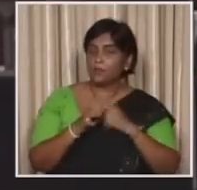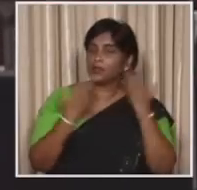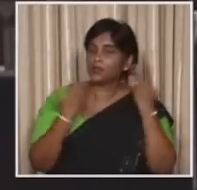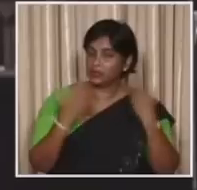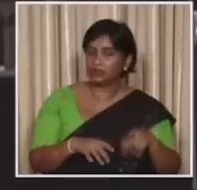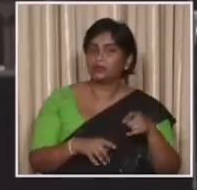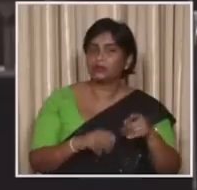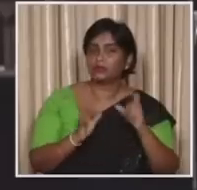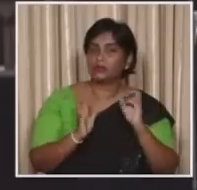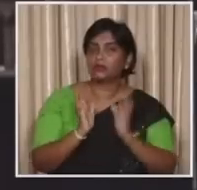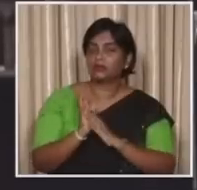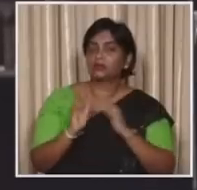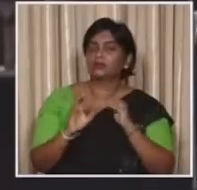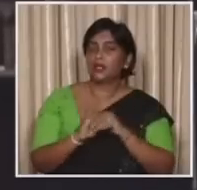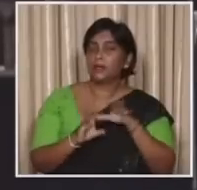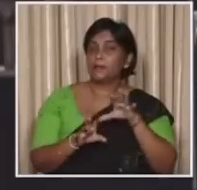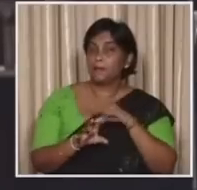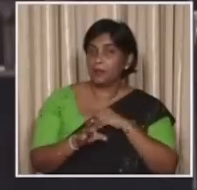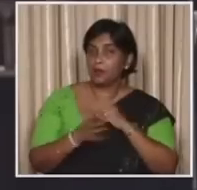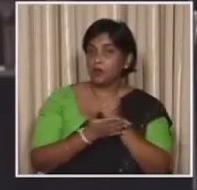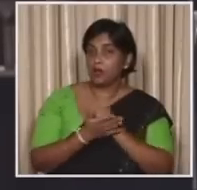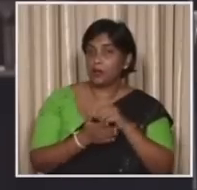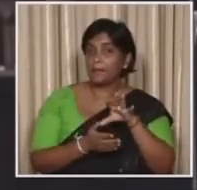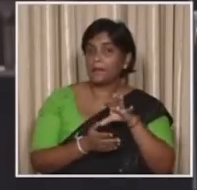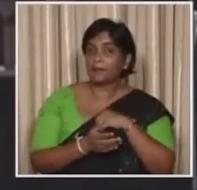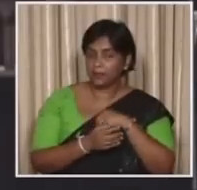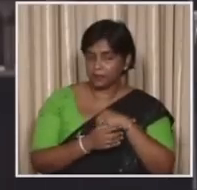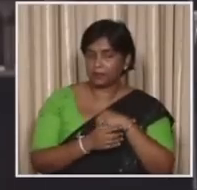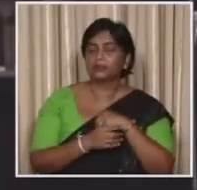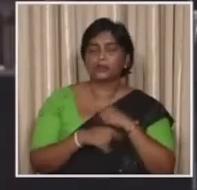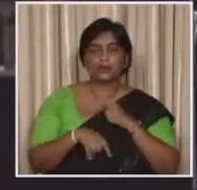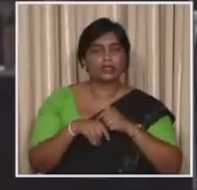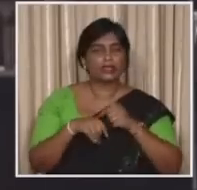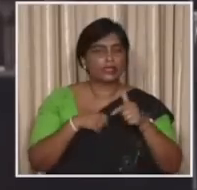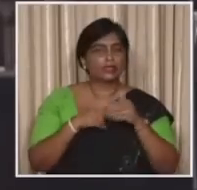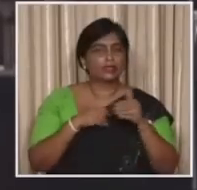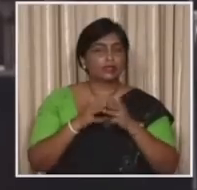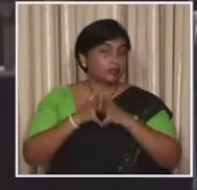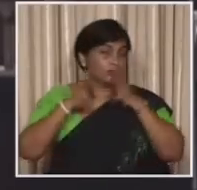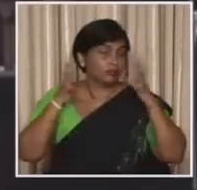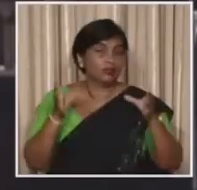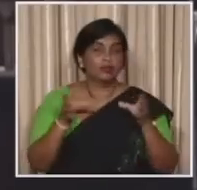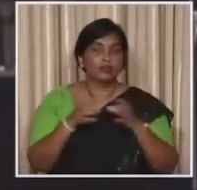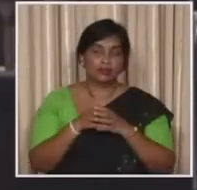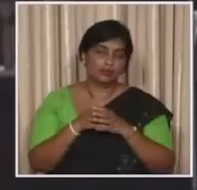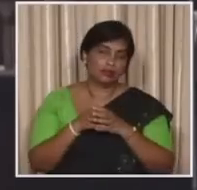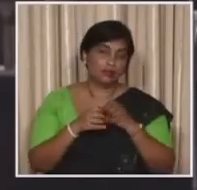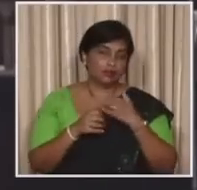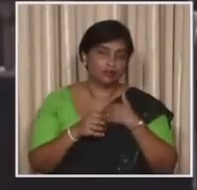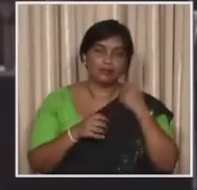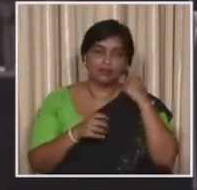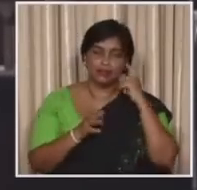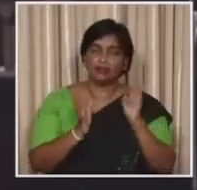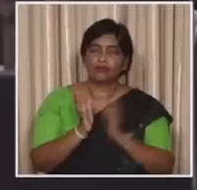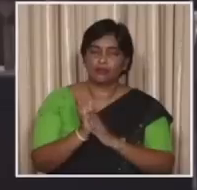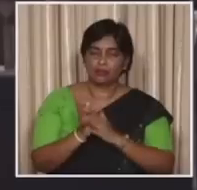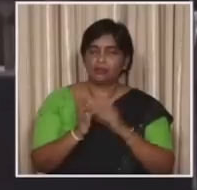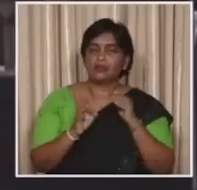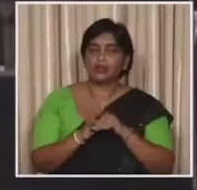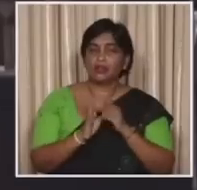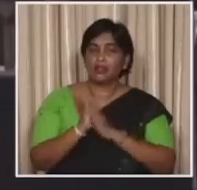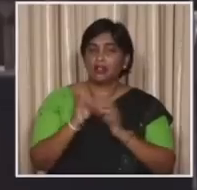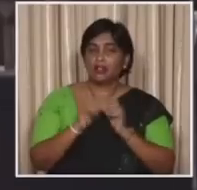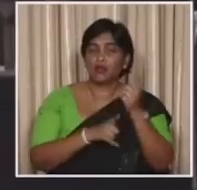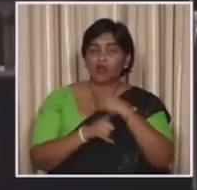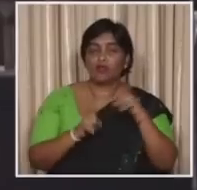කරලා යම් කමිටුවක් දාලා පිළිගත්ත. හැබවම පිළිගන්න කමිටුවක් දාලා කෙටි කණ්ඩායමක් හැබැයි විශාල කන්න මම දන්නවා අපේ කමිටුව වලට ආපුවම මන්ත්‍රීවරු